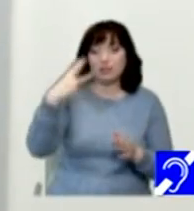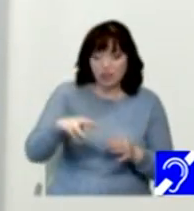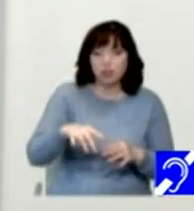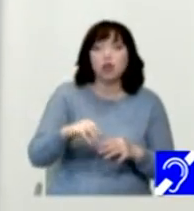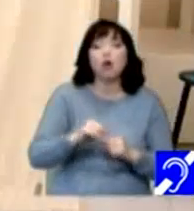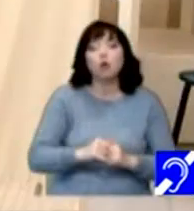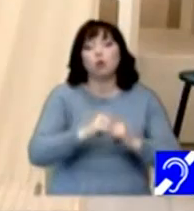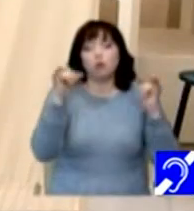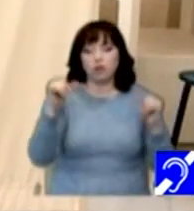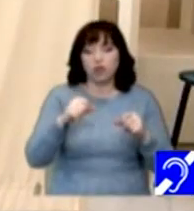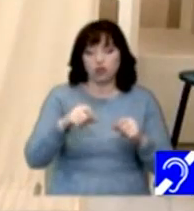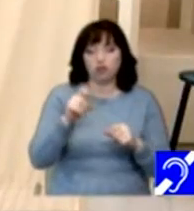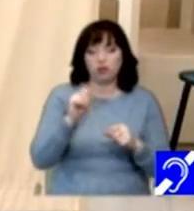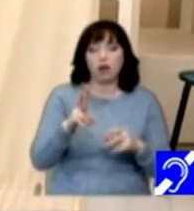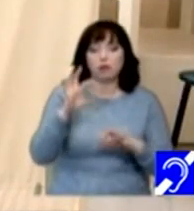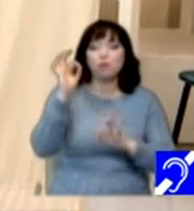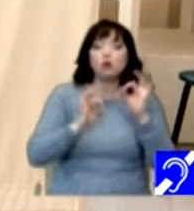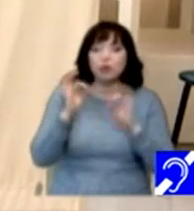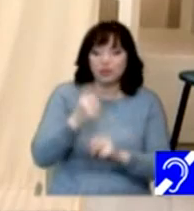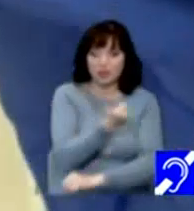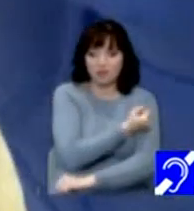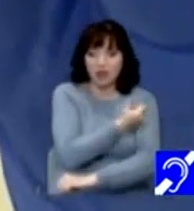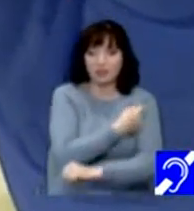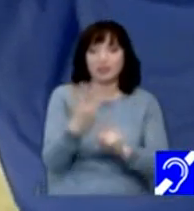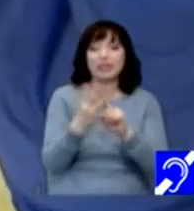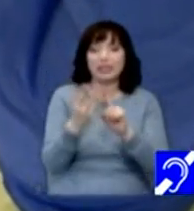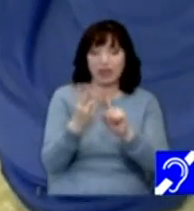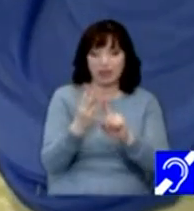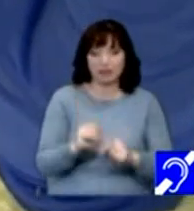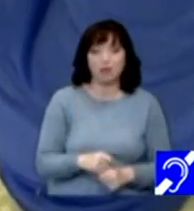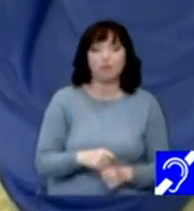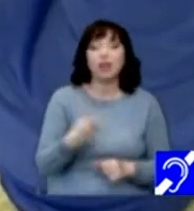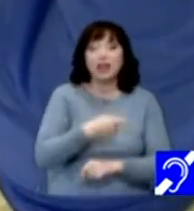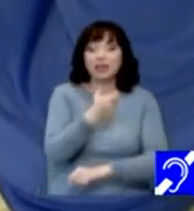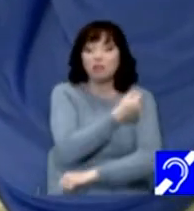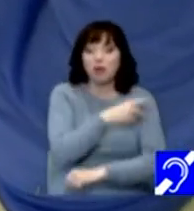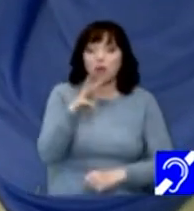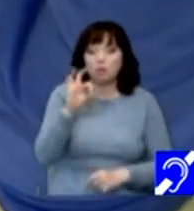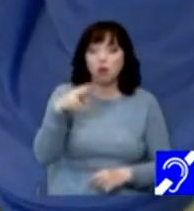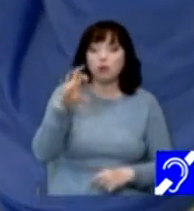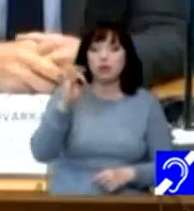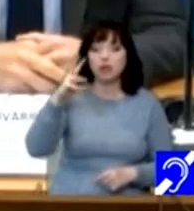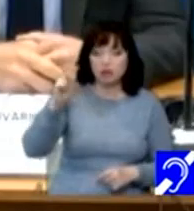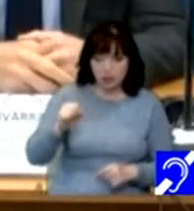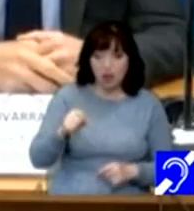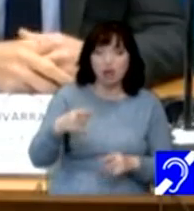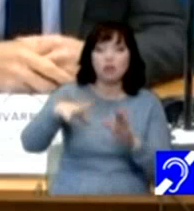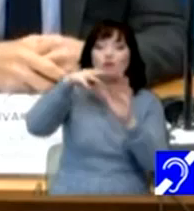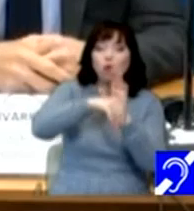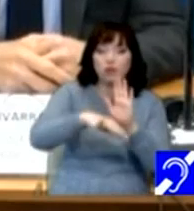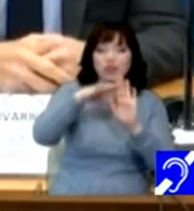rata de imunizare, inclusiv în cazul dozei booster. Vaccinul Moderna face parte din aceste